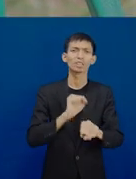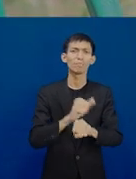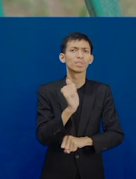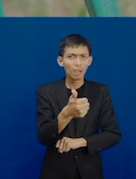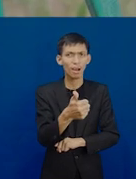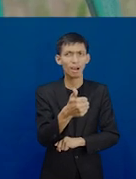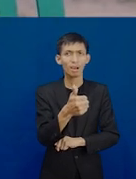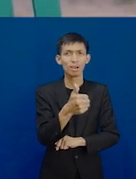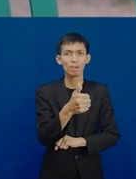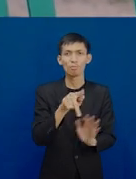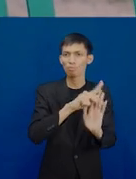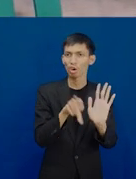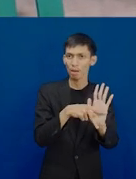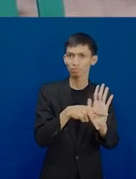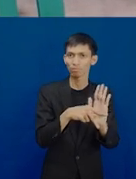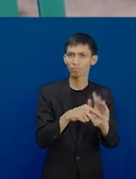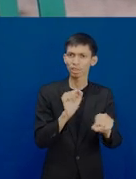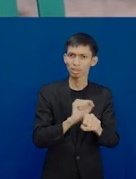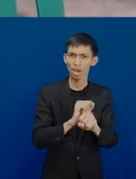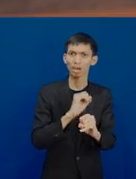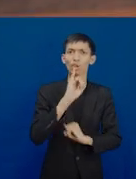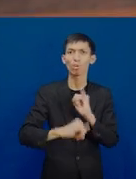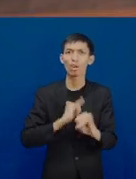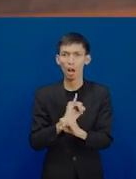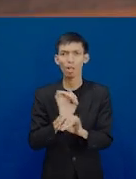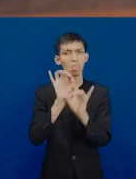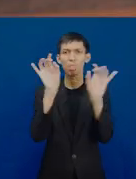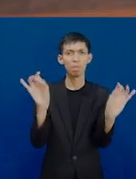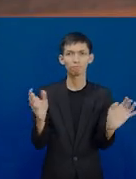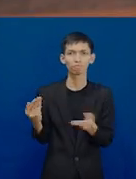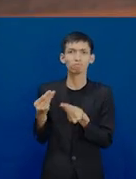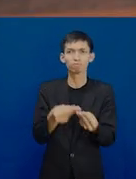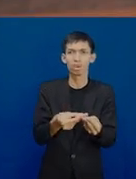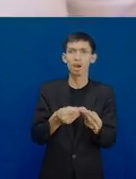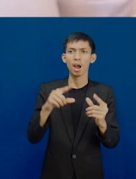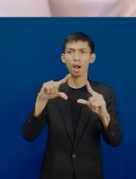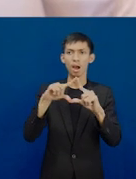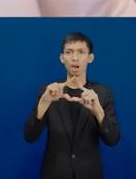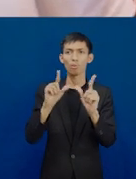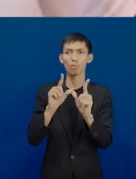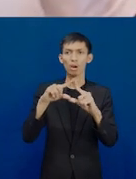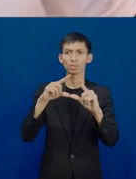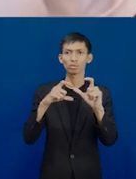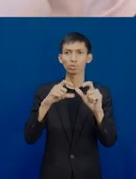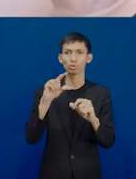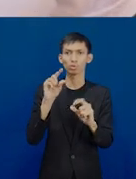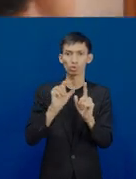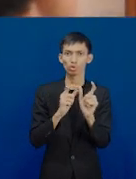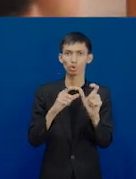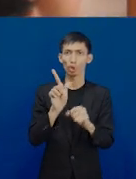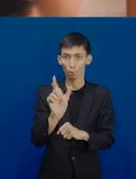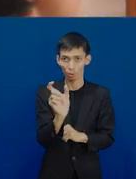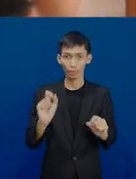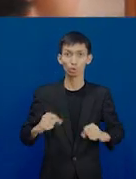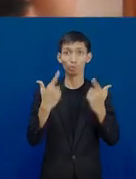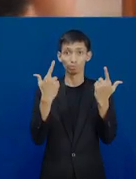sehingga dia bisa mendaftar di platform untuk jualan online, bahkan dia juga mendaftar Bawaslu dan dia